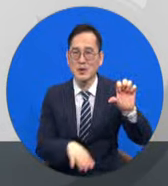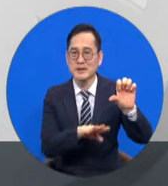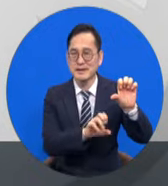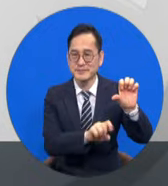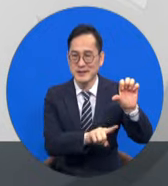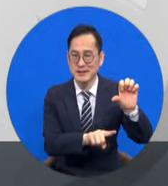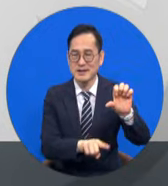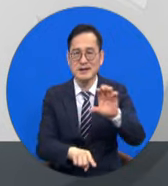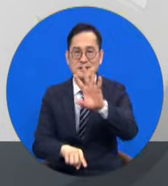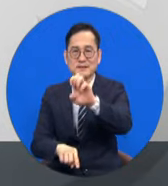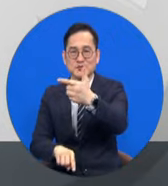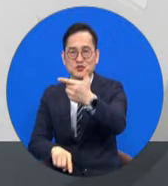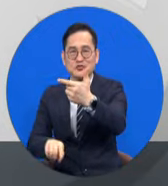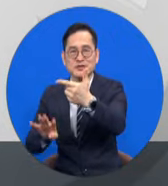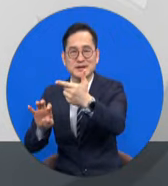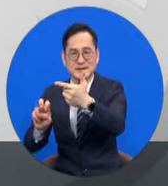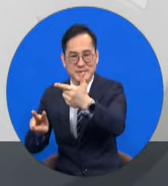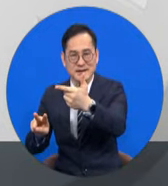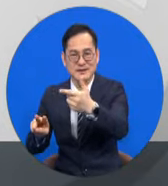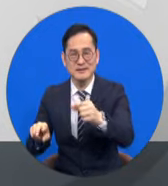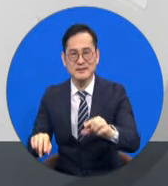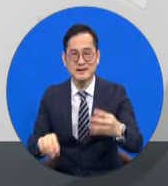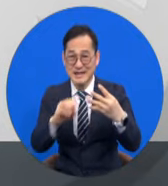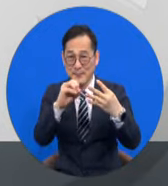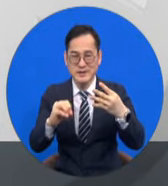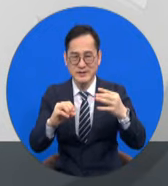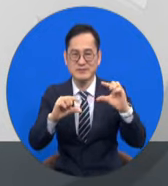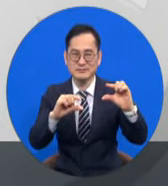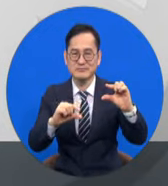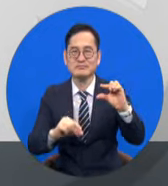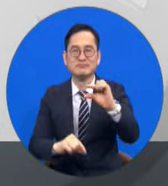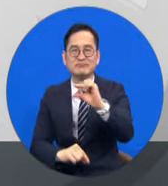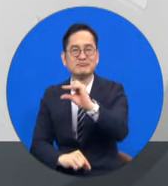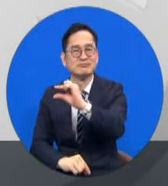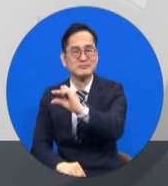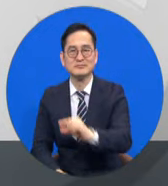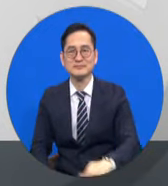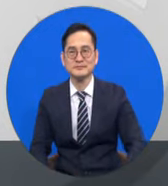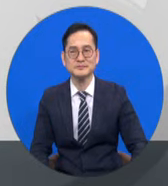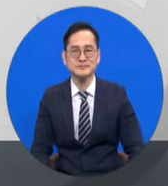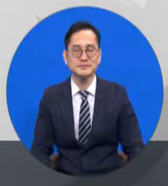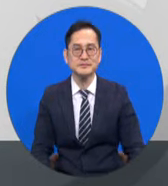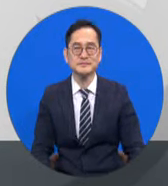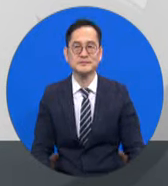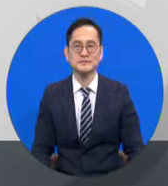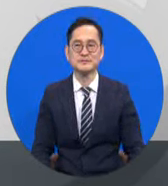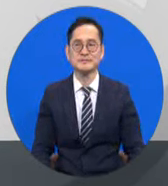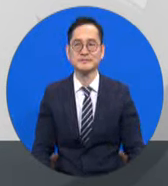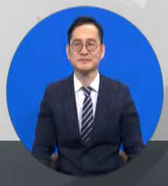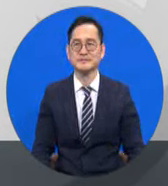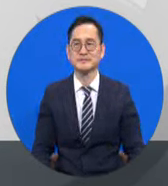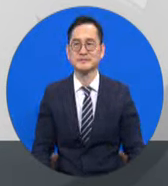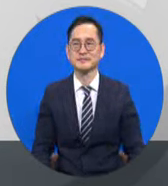이게 여론조사 공표 금지 기간 전이니까 지난 6, 7일간에는 무슨 일이 일어나도 일어날 수 있는 기간입니다.